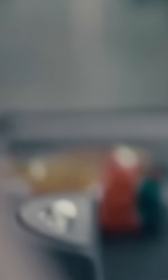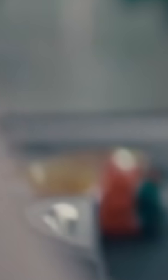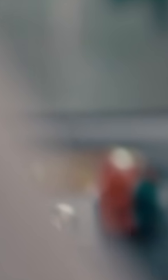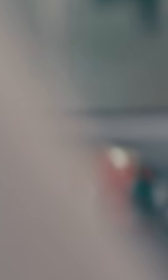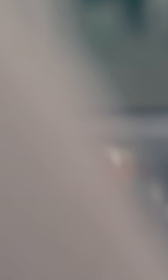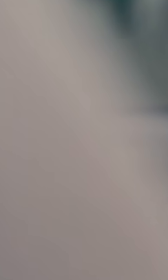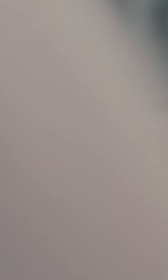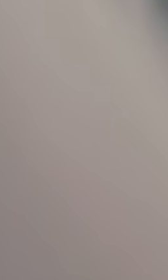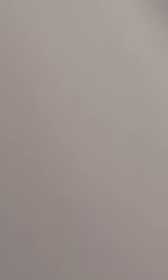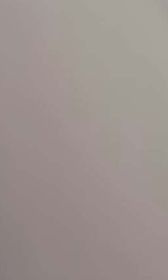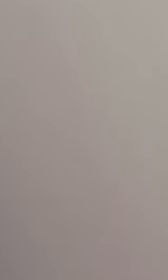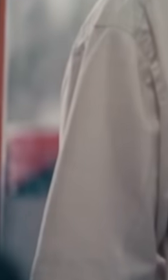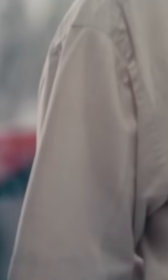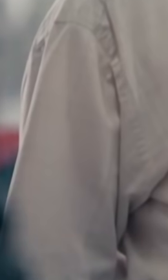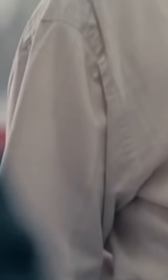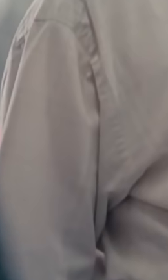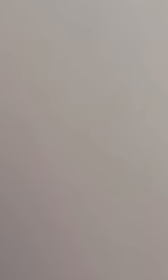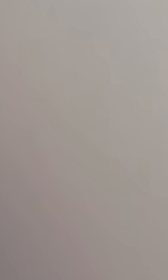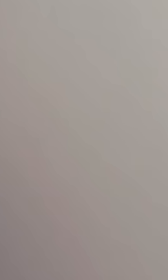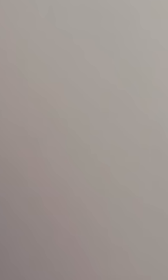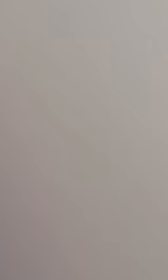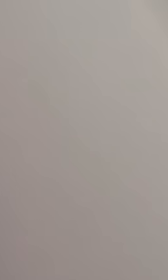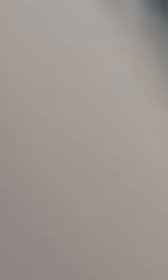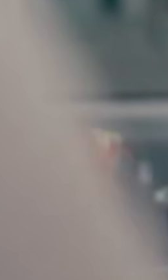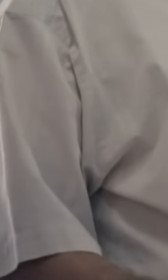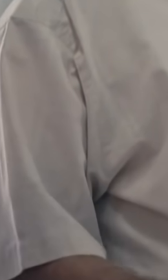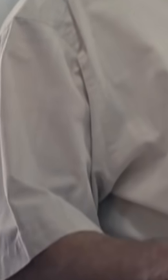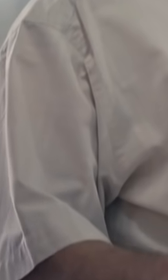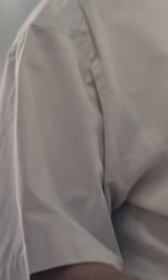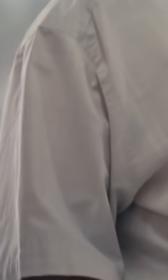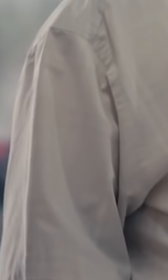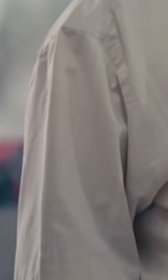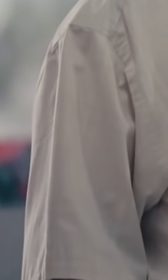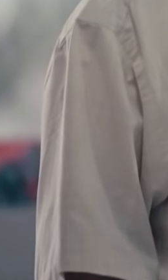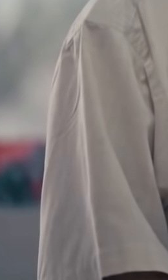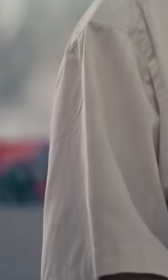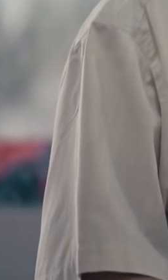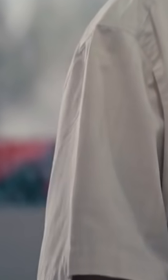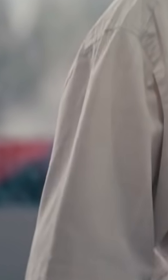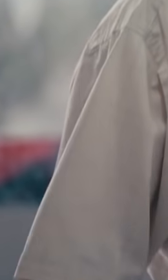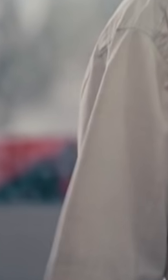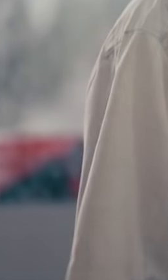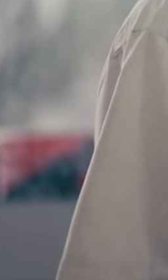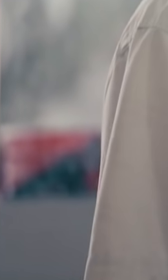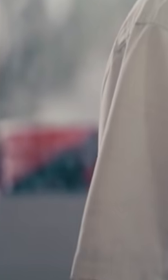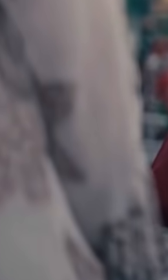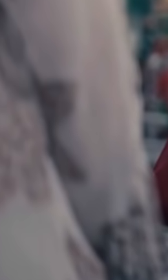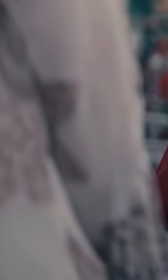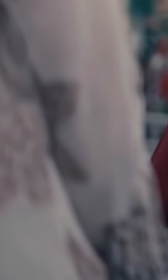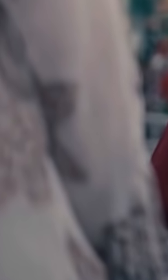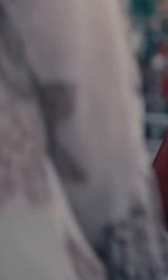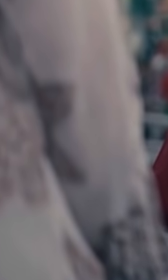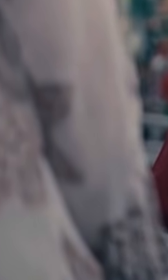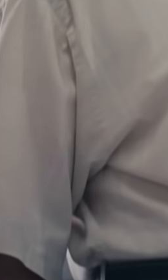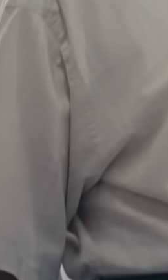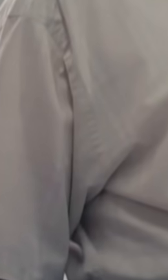אתה רוצה אני רק מסתכל? תרכוש. על גופתי. אנשים פה קונים בשקל, אני אקנה ב-17? איך אני אוכל להסתכל לעצמי במראה אחרי זה? איך